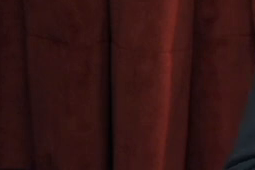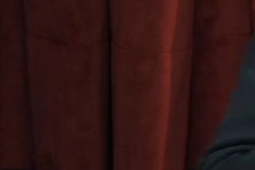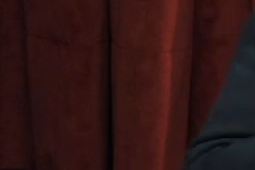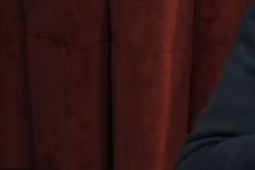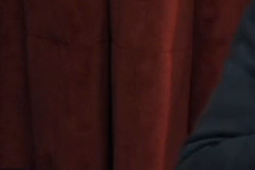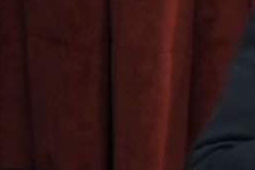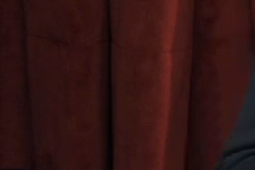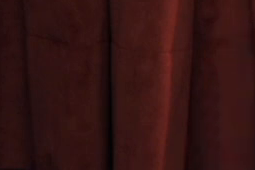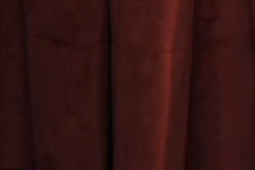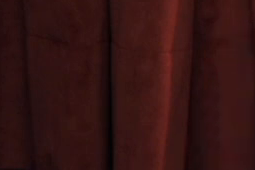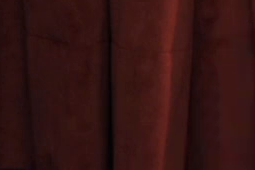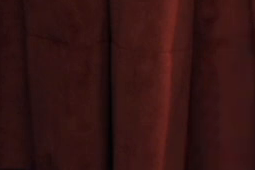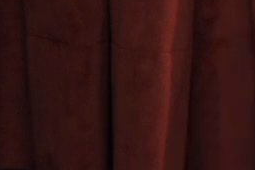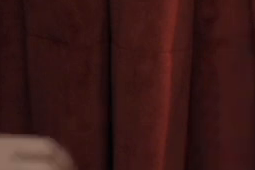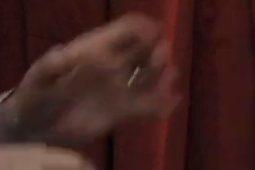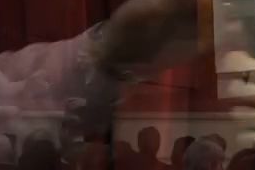toccato in profondità